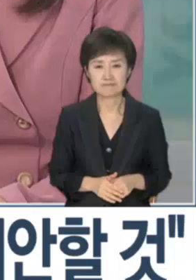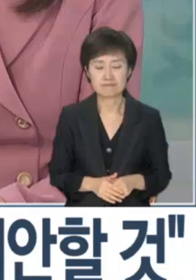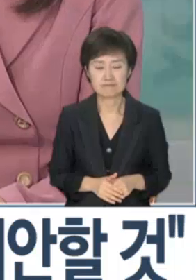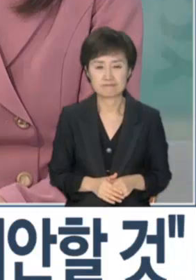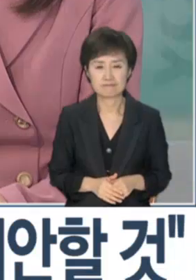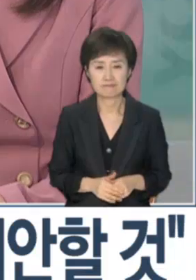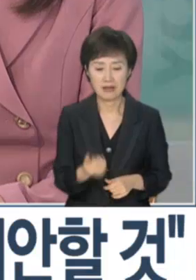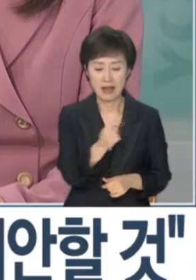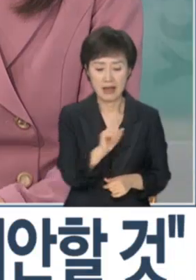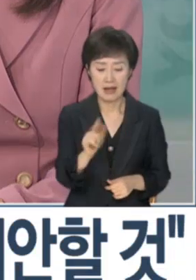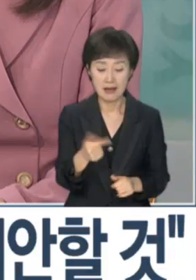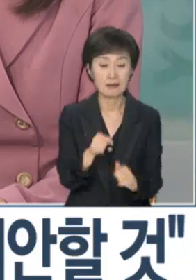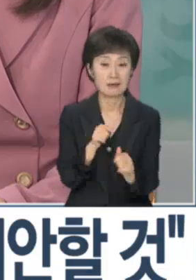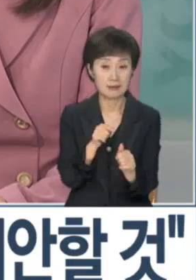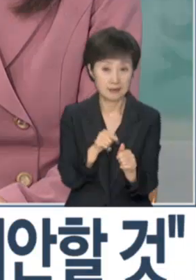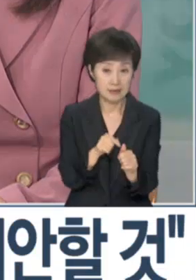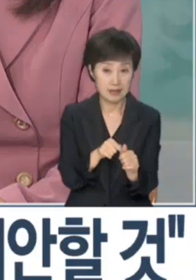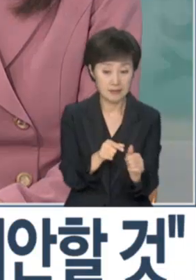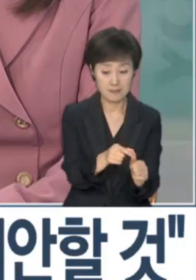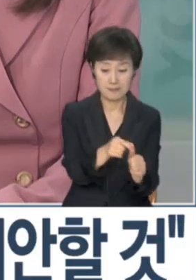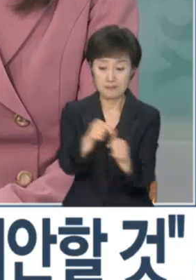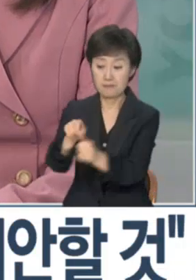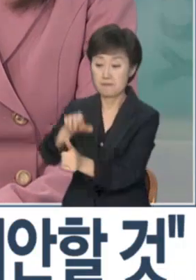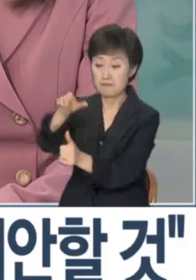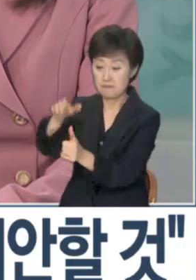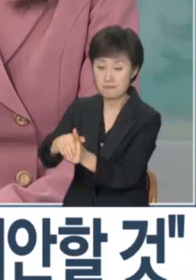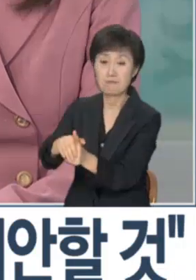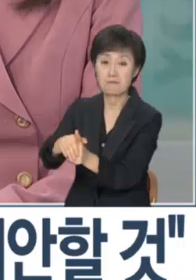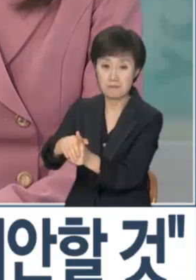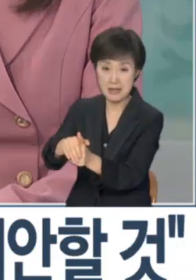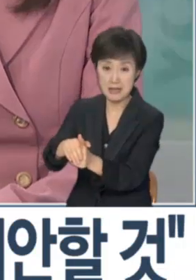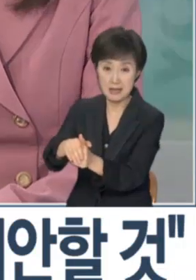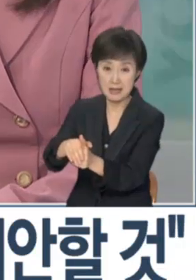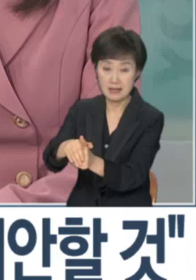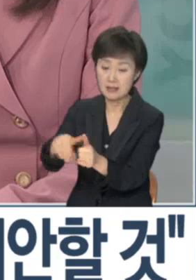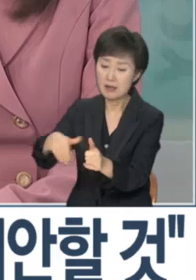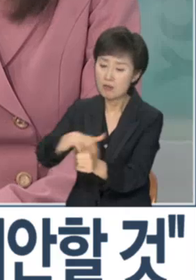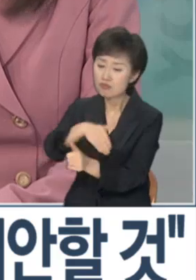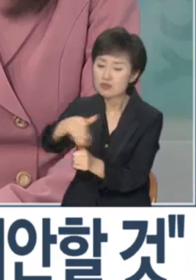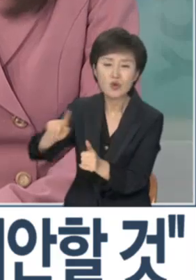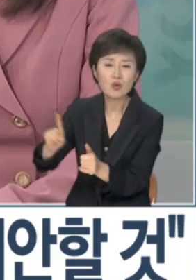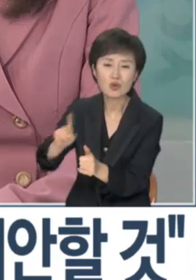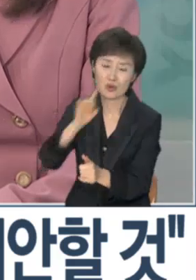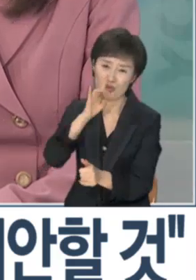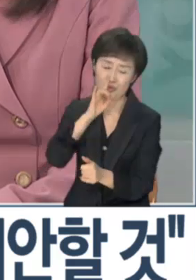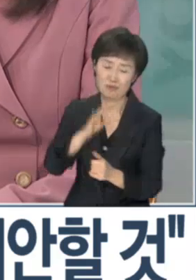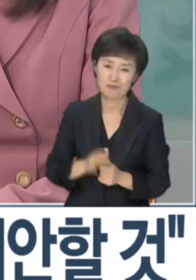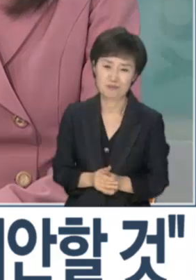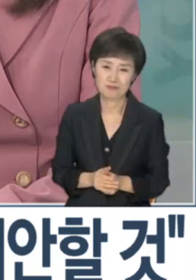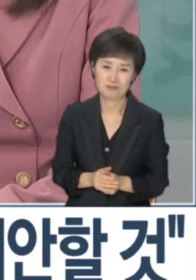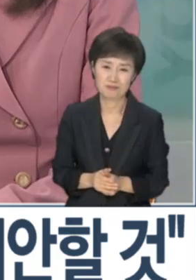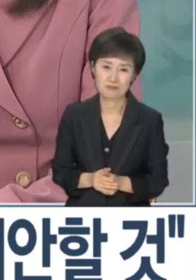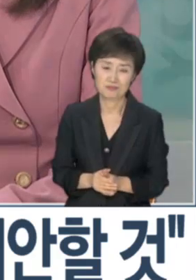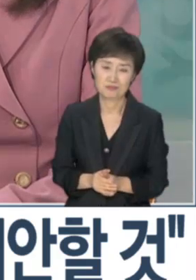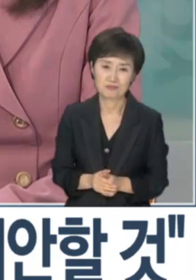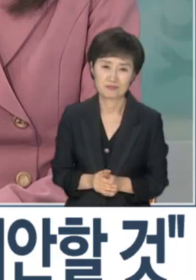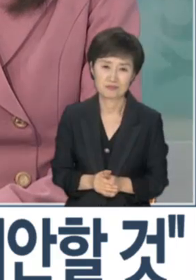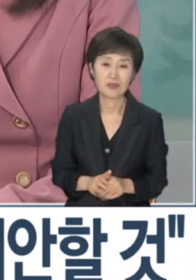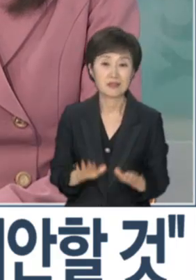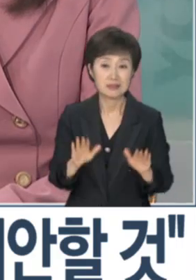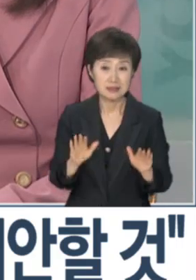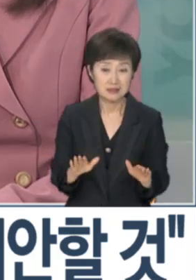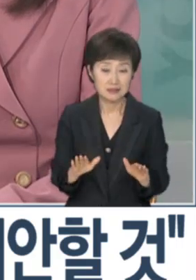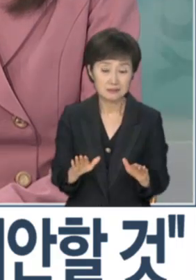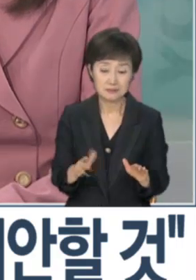저희가 한동훈 비대위가 되면 상황이 어떻게 흘러갈까를 전제로 질문을 드렸습니다만 사실 아직까지 결론이 난 건 아니고요.